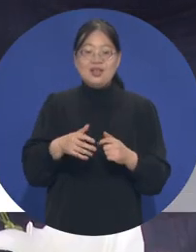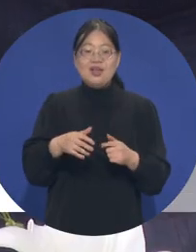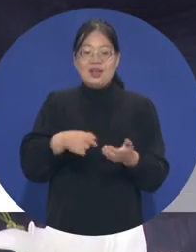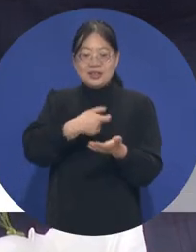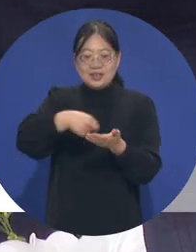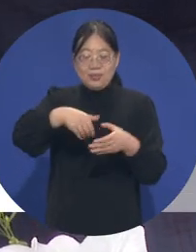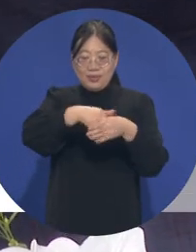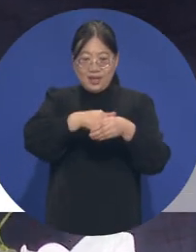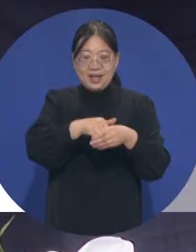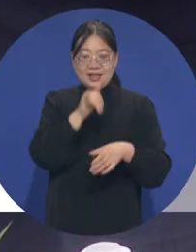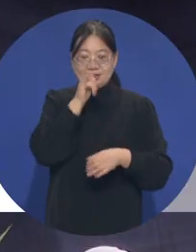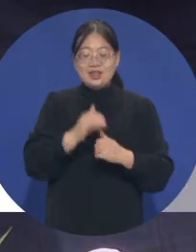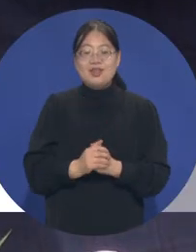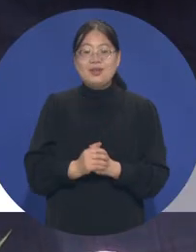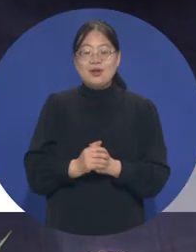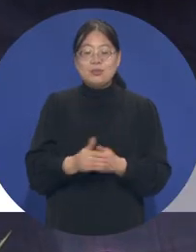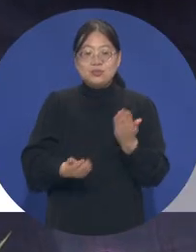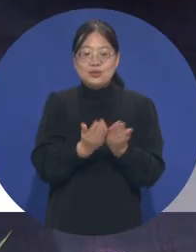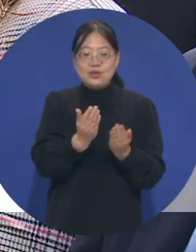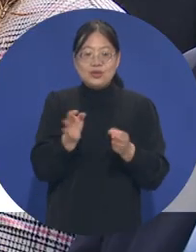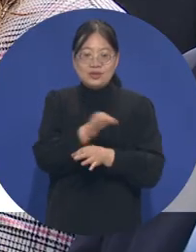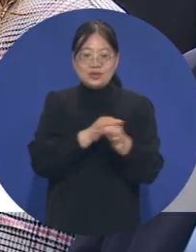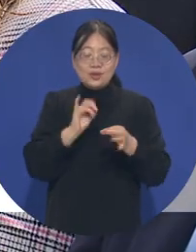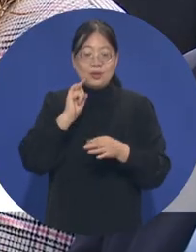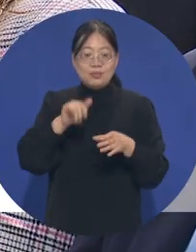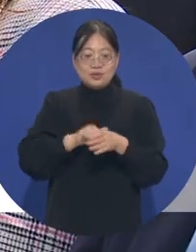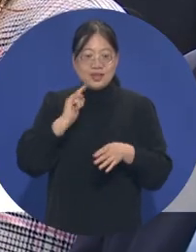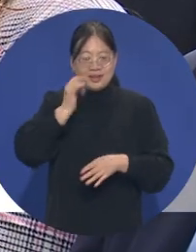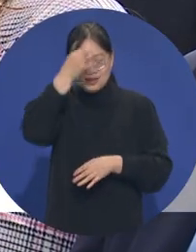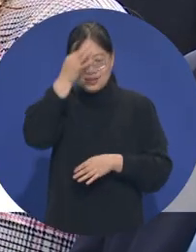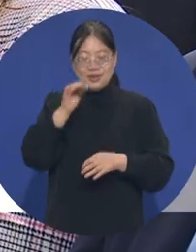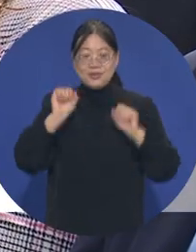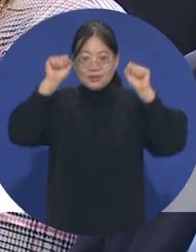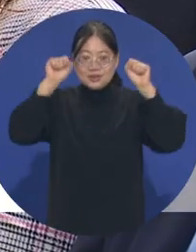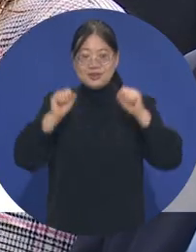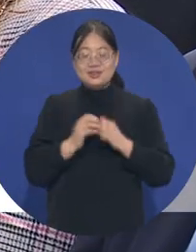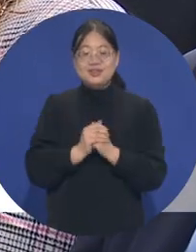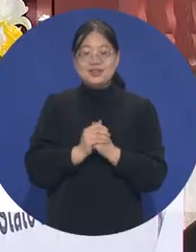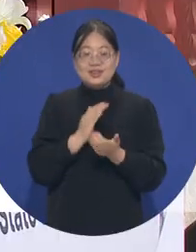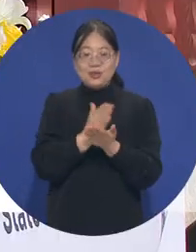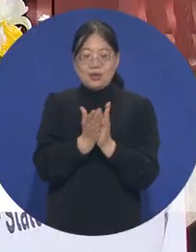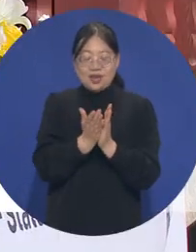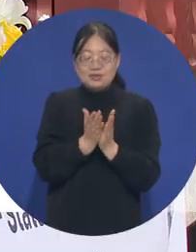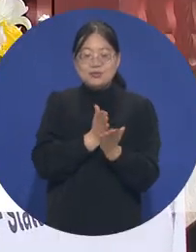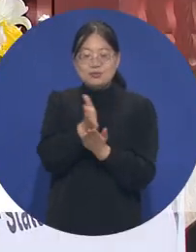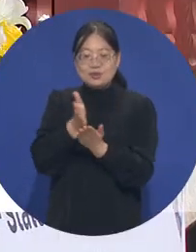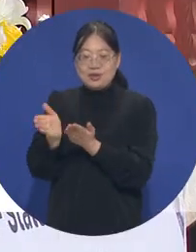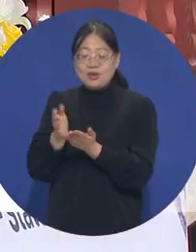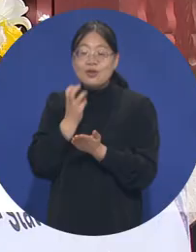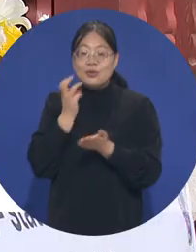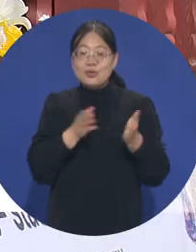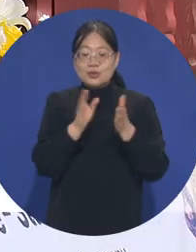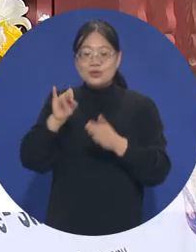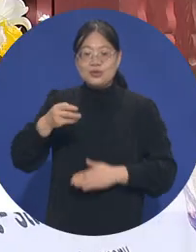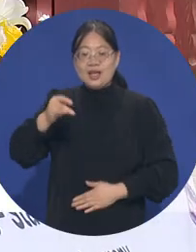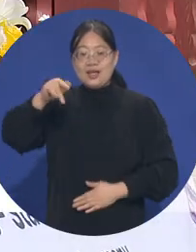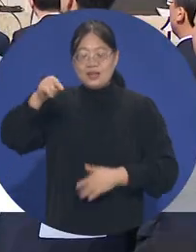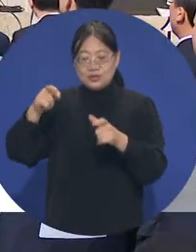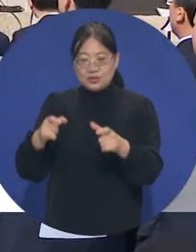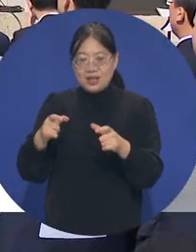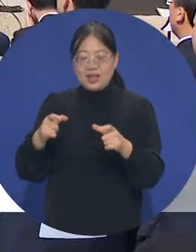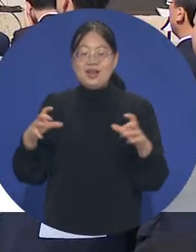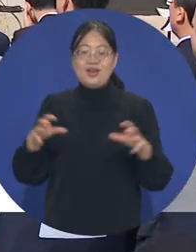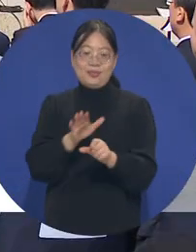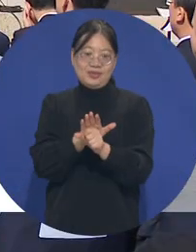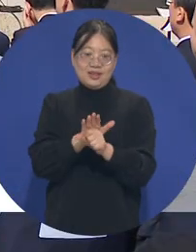서명했습니다. 실행계획서는 무역과 경제, 문화예술과 스포츠, 교육과 인적교류 등의 분야에서 경기도와 유타주 간